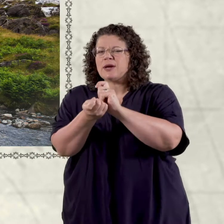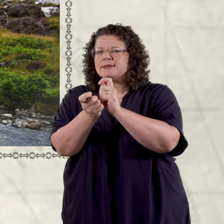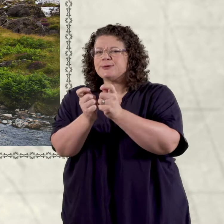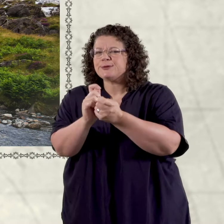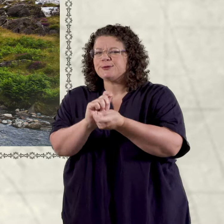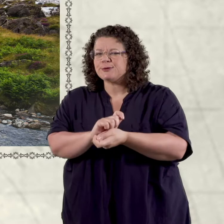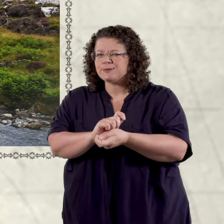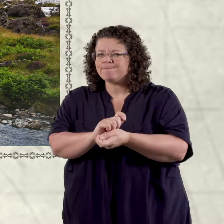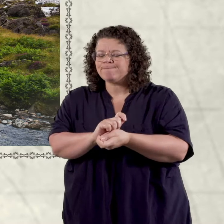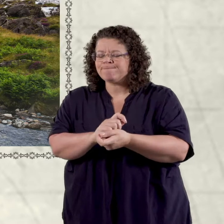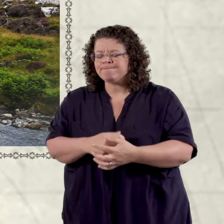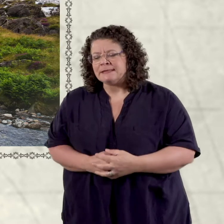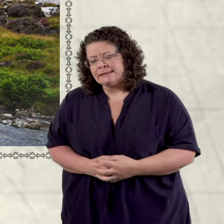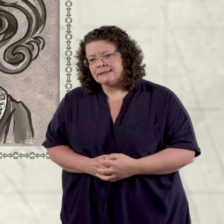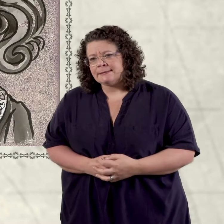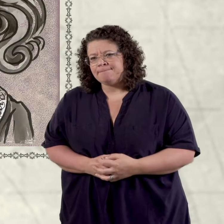newidiodd pethau.